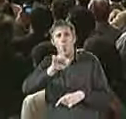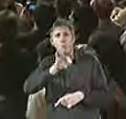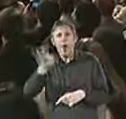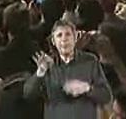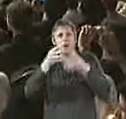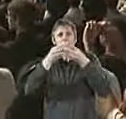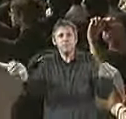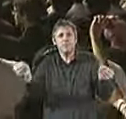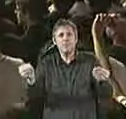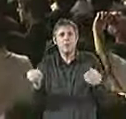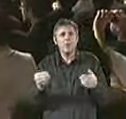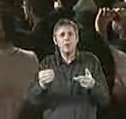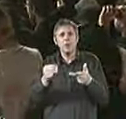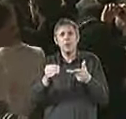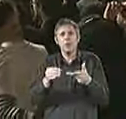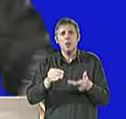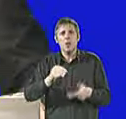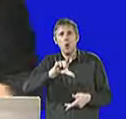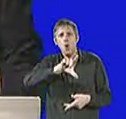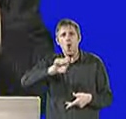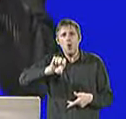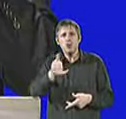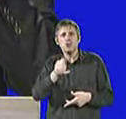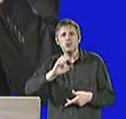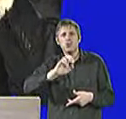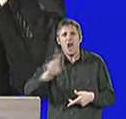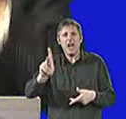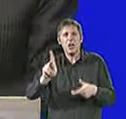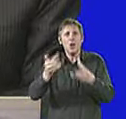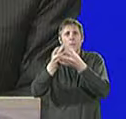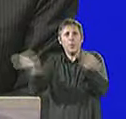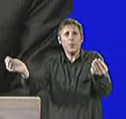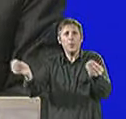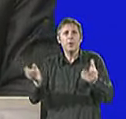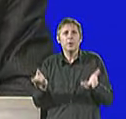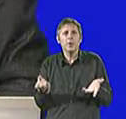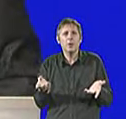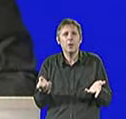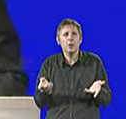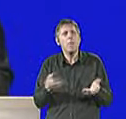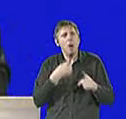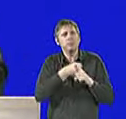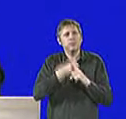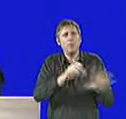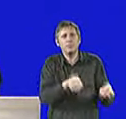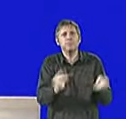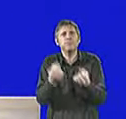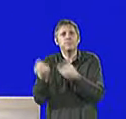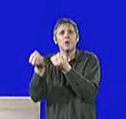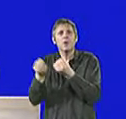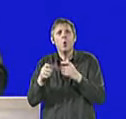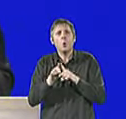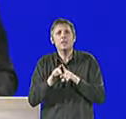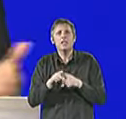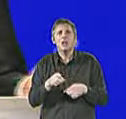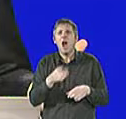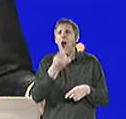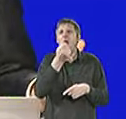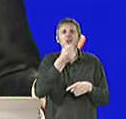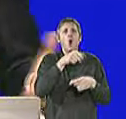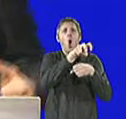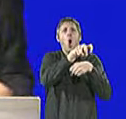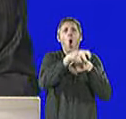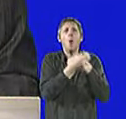aurait été rayé de la carte. Aujourd'hui, ils nous disent que le grand emprunt est trop petit et que ça ne va pas assez vite. Je